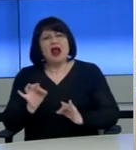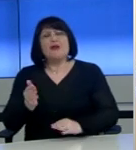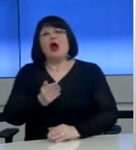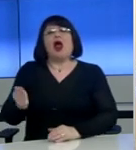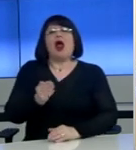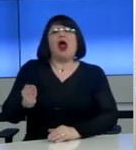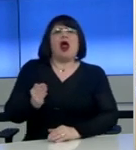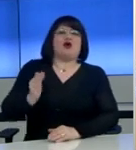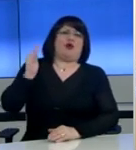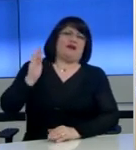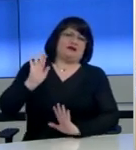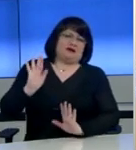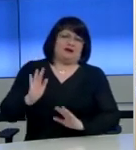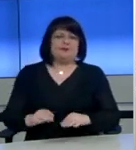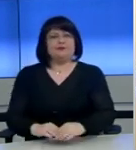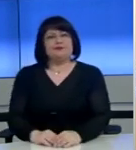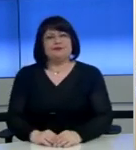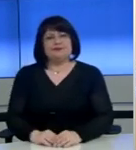συνιστόσας του κόμματός του.